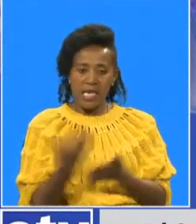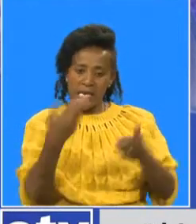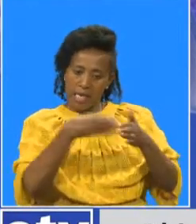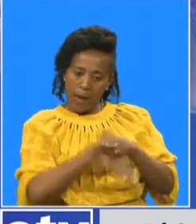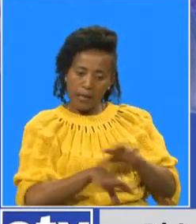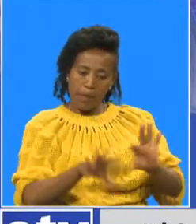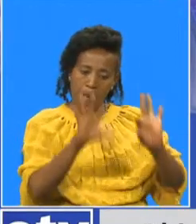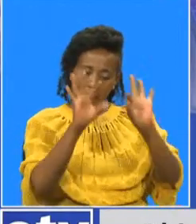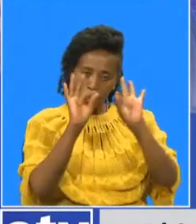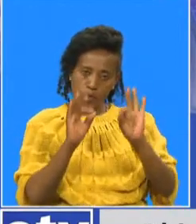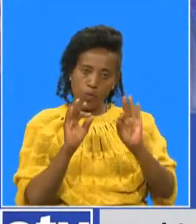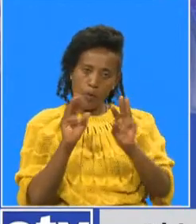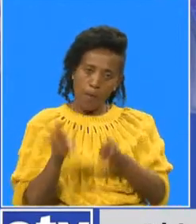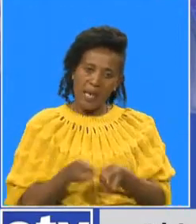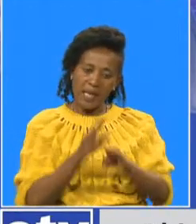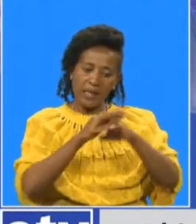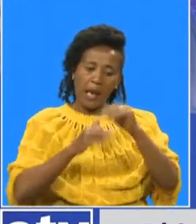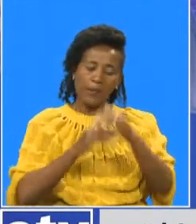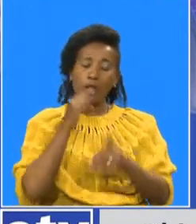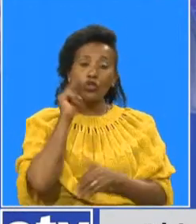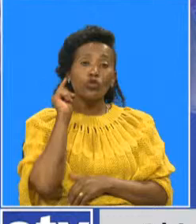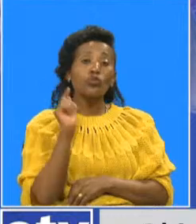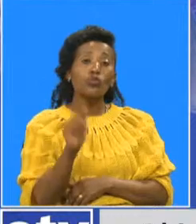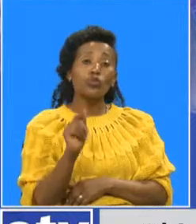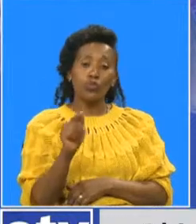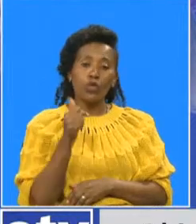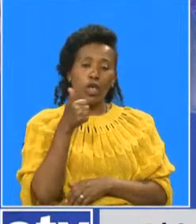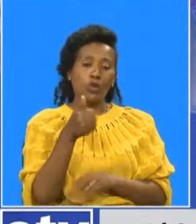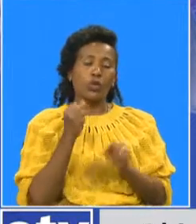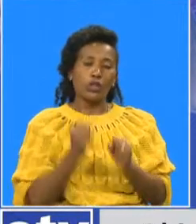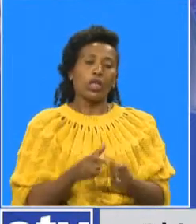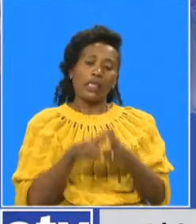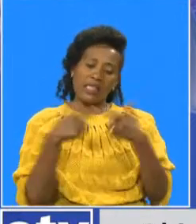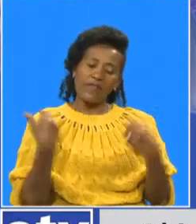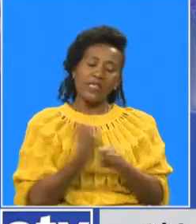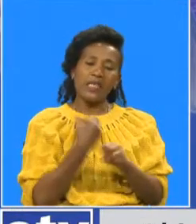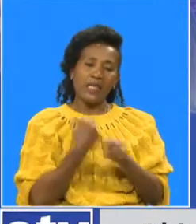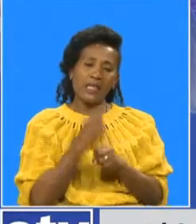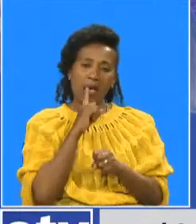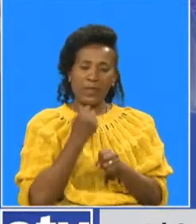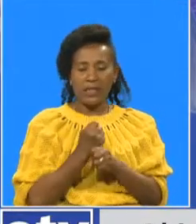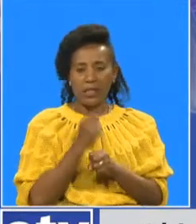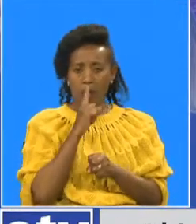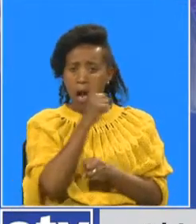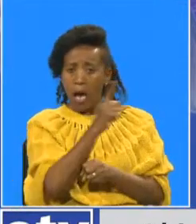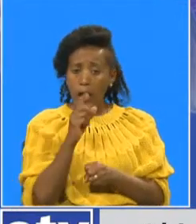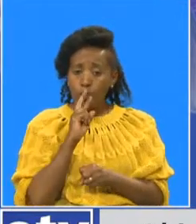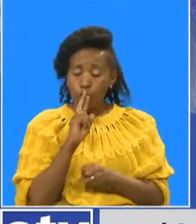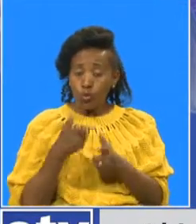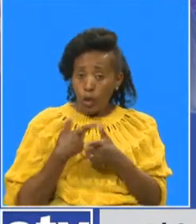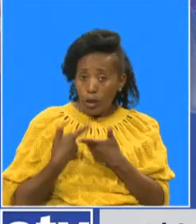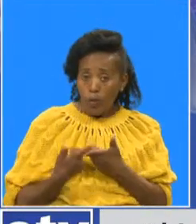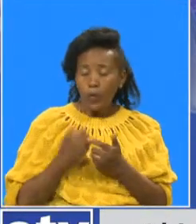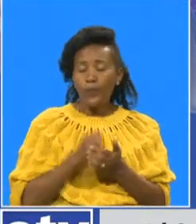ግብአት የሚያገኙበት መንገድ እናመቻች የሚል እሱም ራሱ የቻለ ሰፊ ስራ የተሰራበት ነው። አንዳንዶቹ